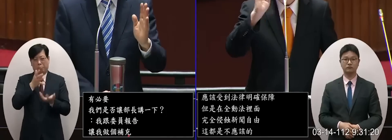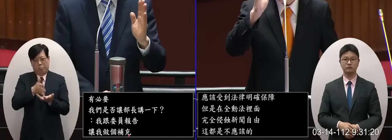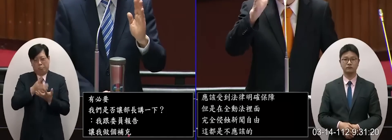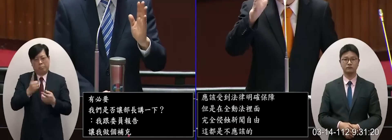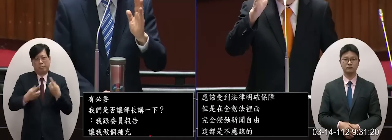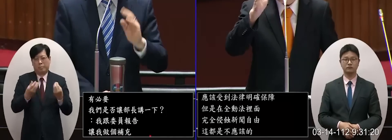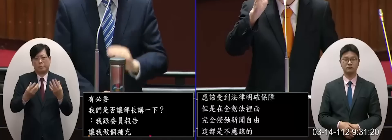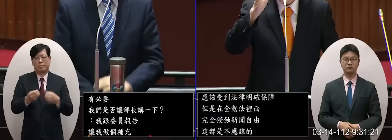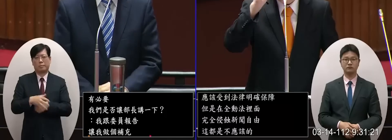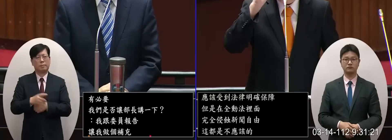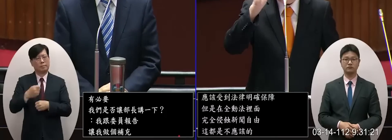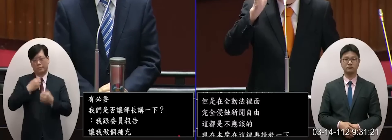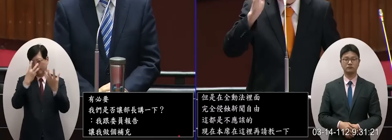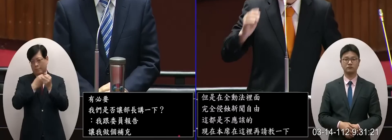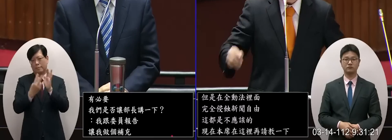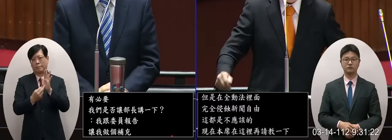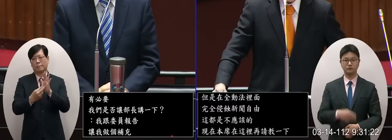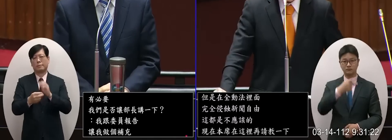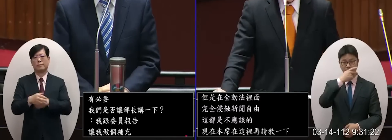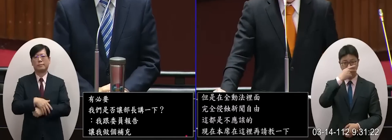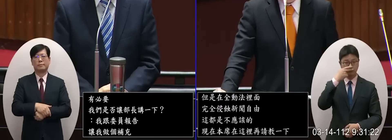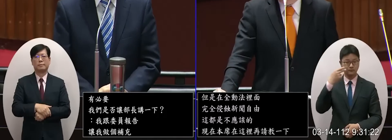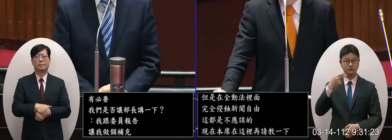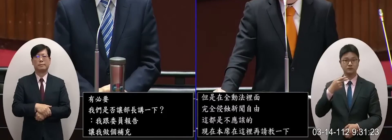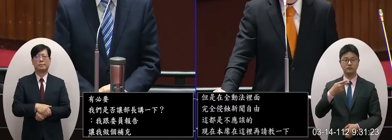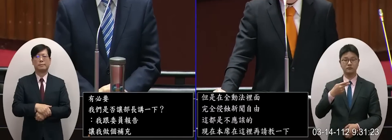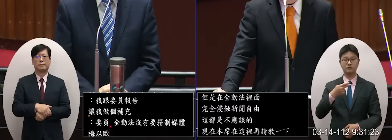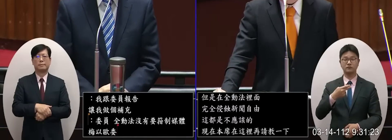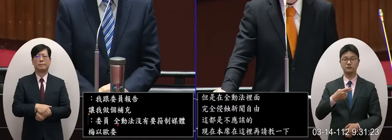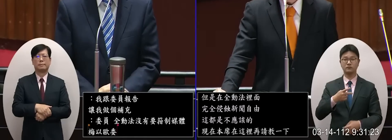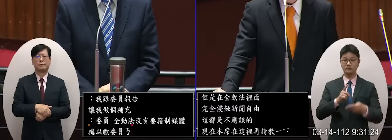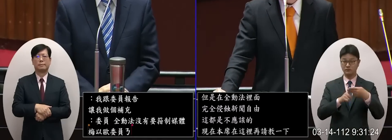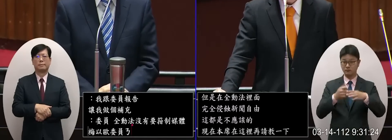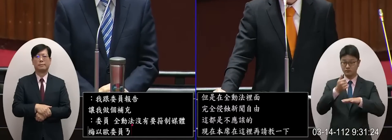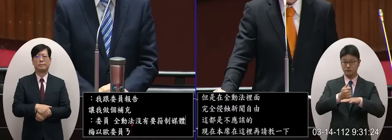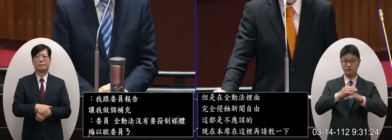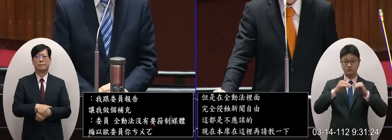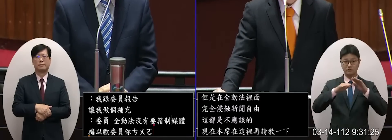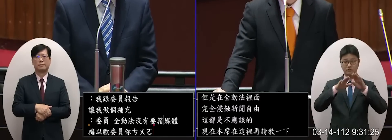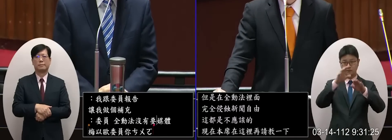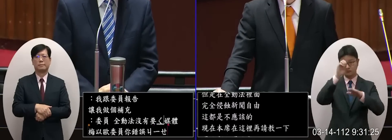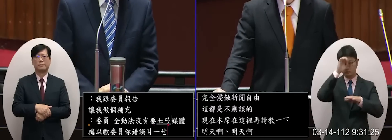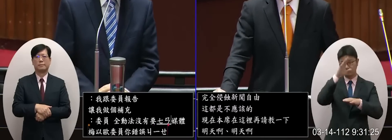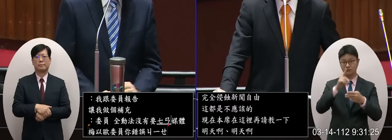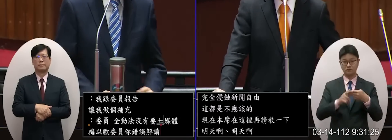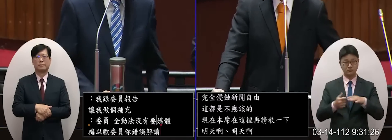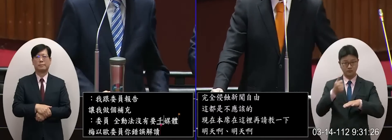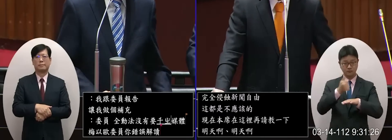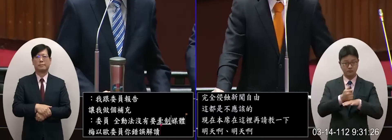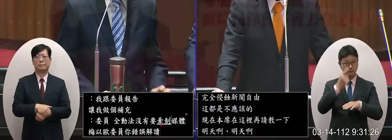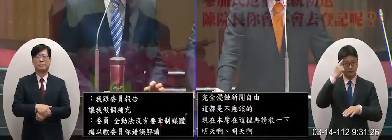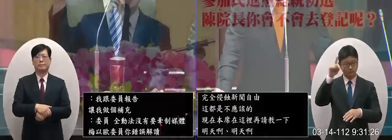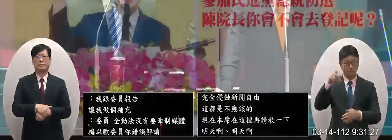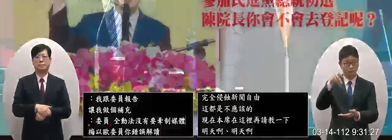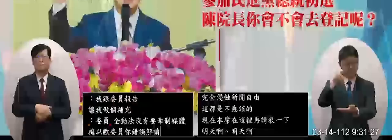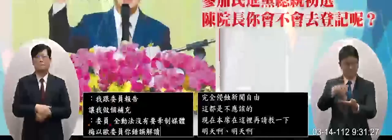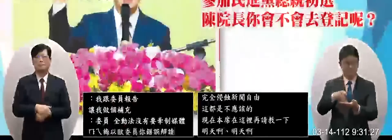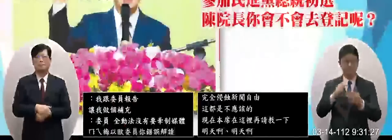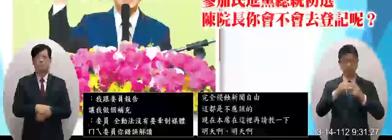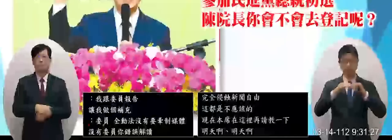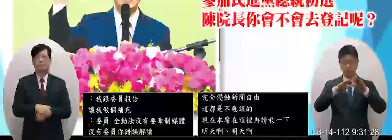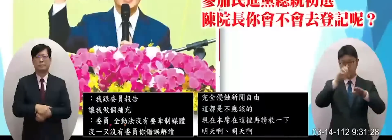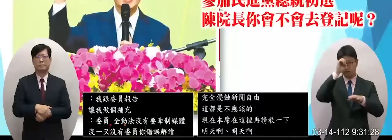没有， 明天呢、 错误解读。 赖清德主席民进党党主席赖清德明天要去登记民进党